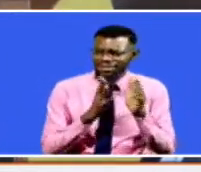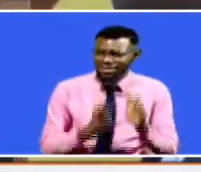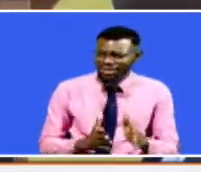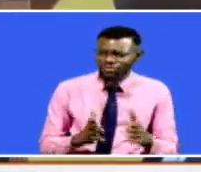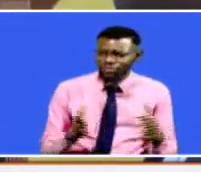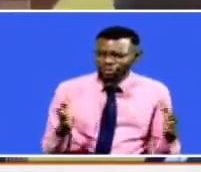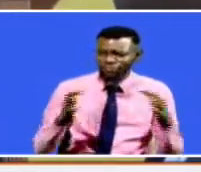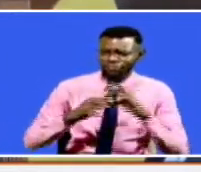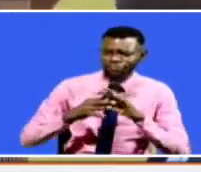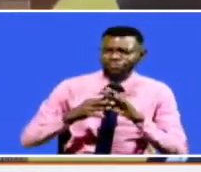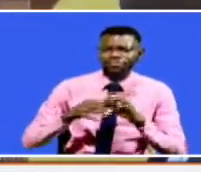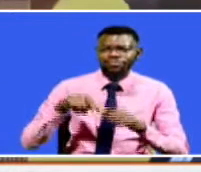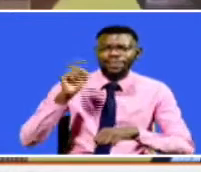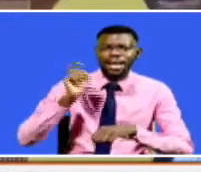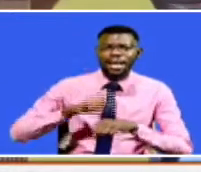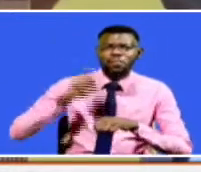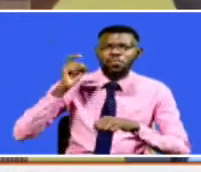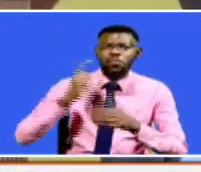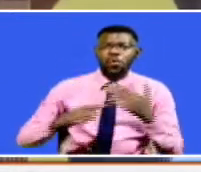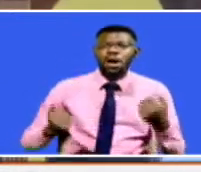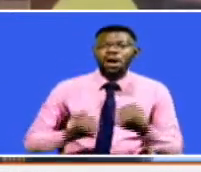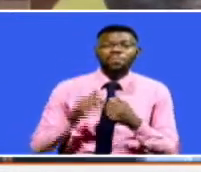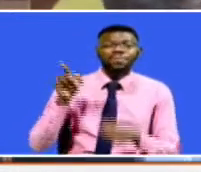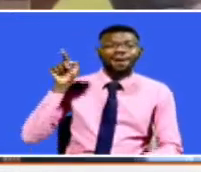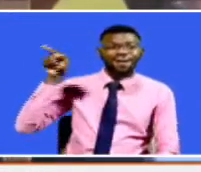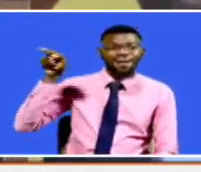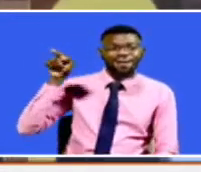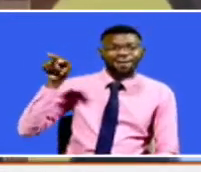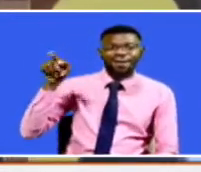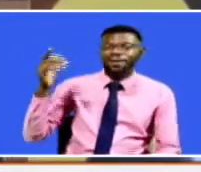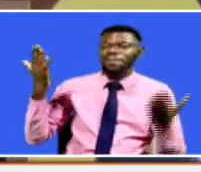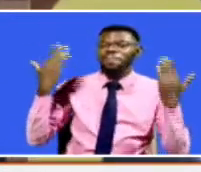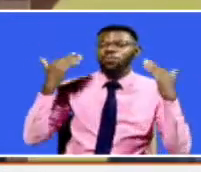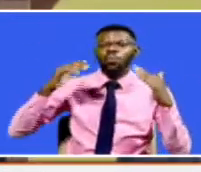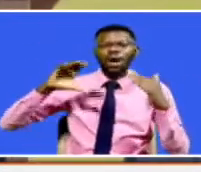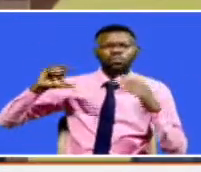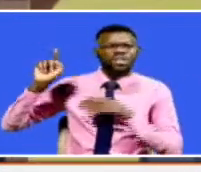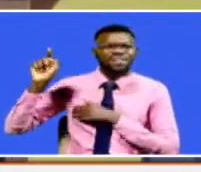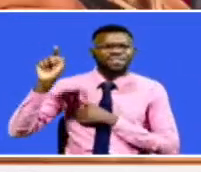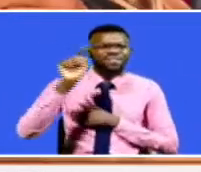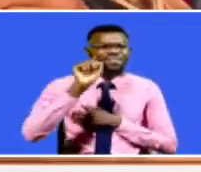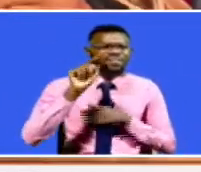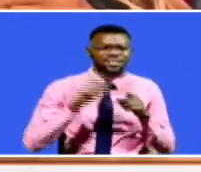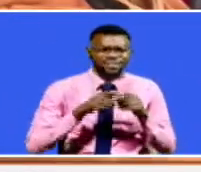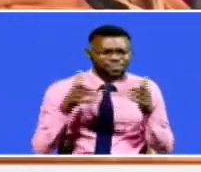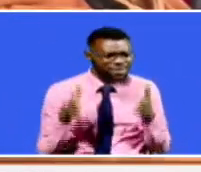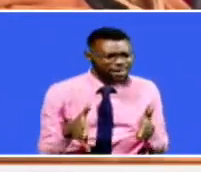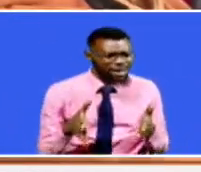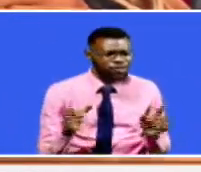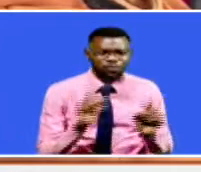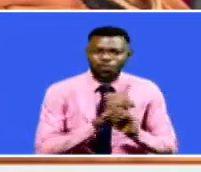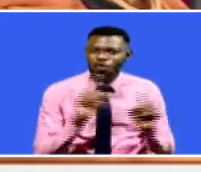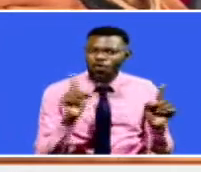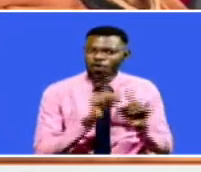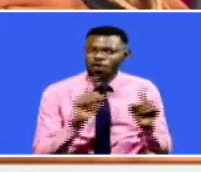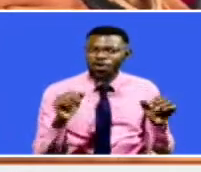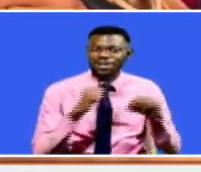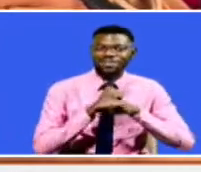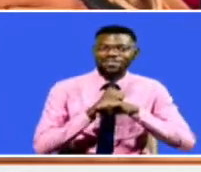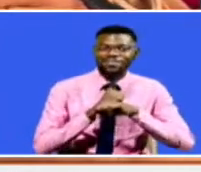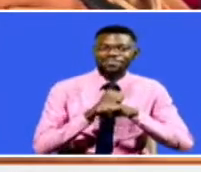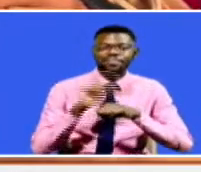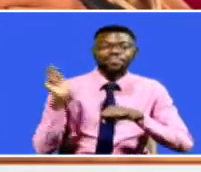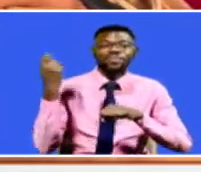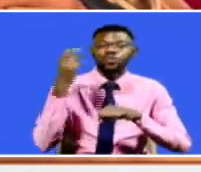Embu County, yale ambayo inayofanyika huko Meru na kaunti zingine isije ikafanyika hapa. He defended President Ruto's